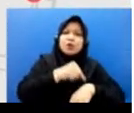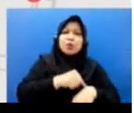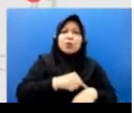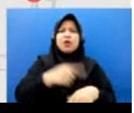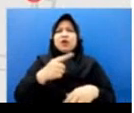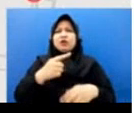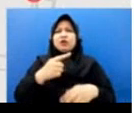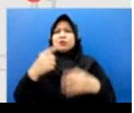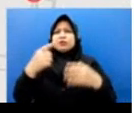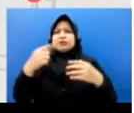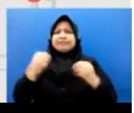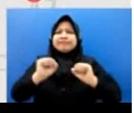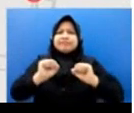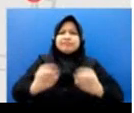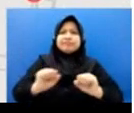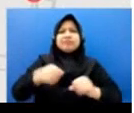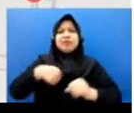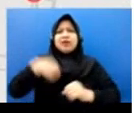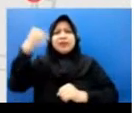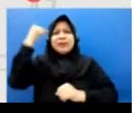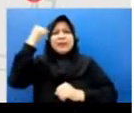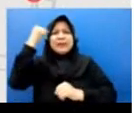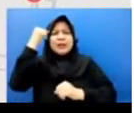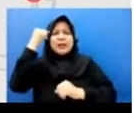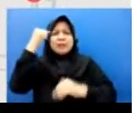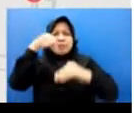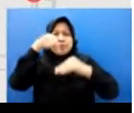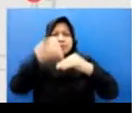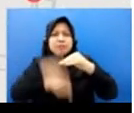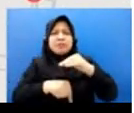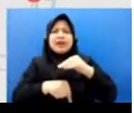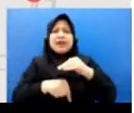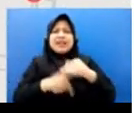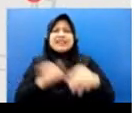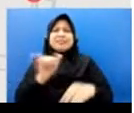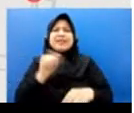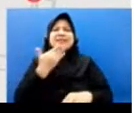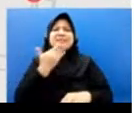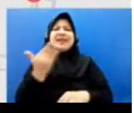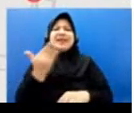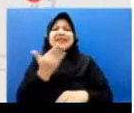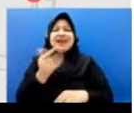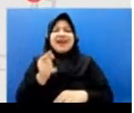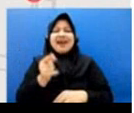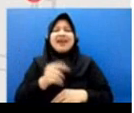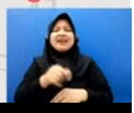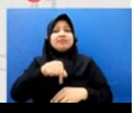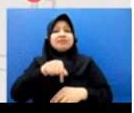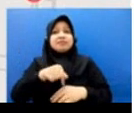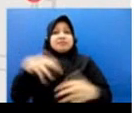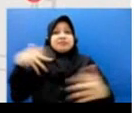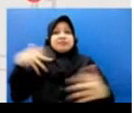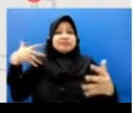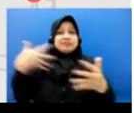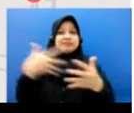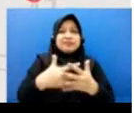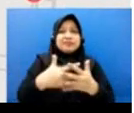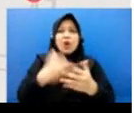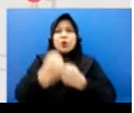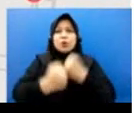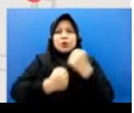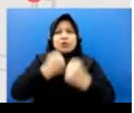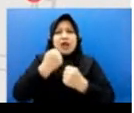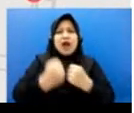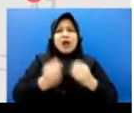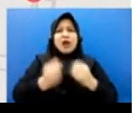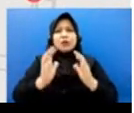banyak dan tidak seperti biasanya gitu ya. Jadi menurut Pak Adin, apa hasil yang sudah Bapak lihat dari semua usaha Bapak dengan mengulik